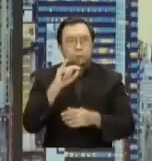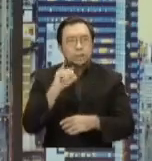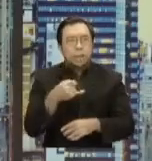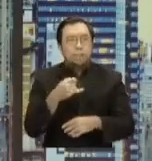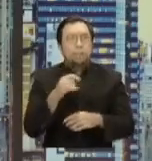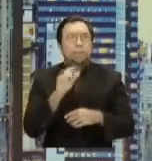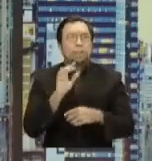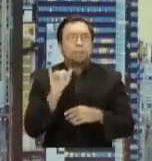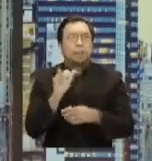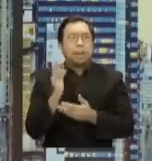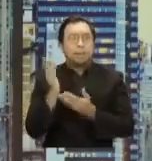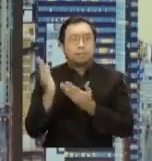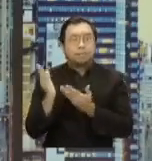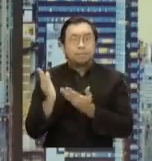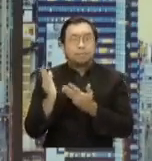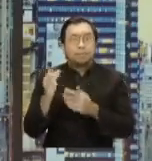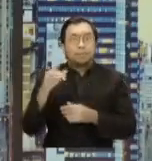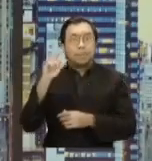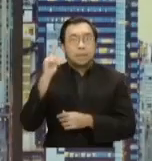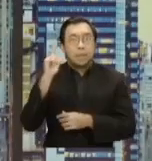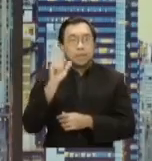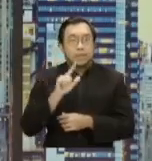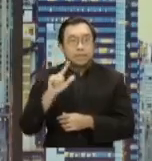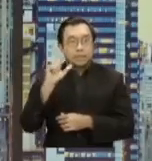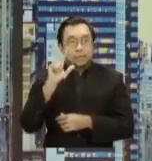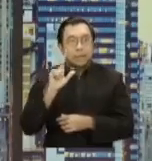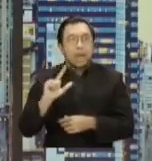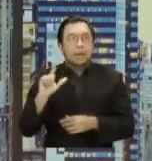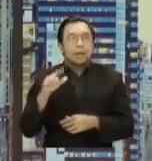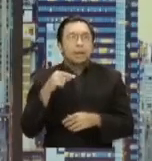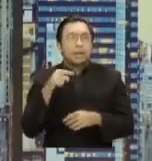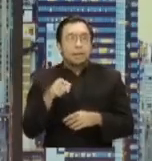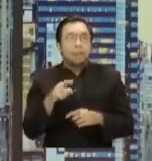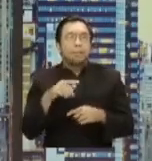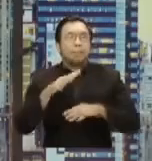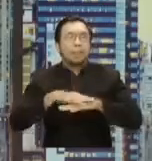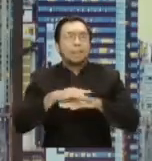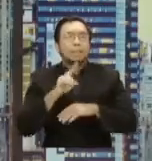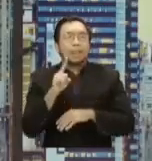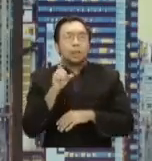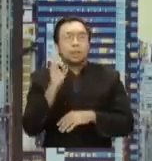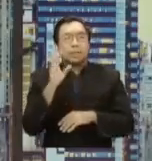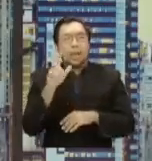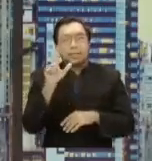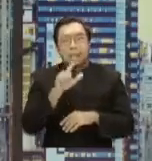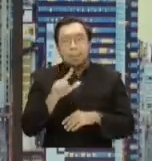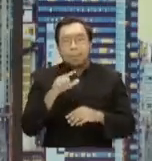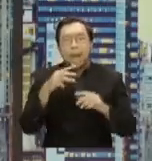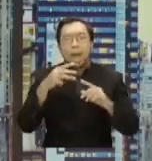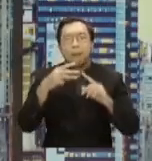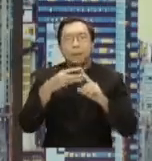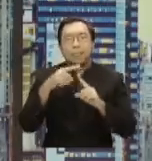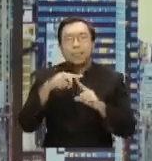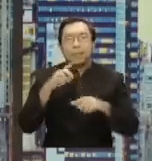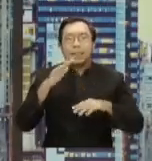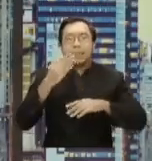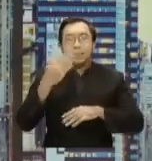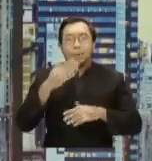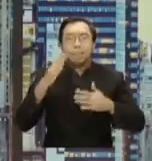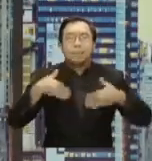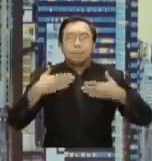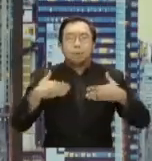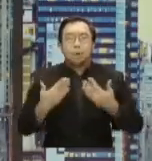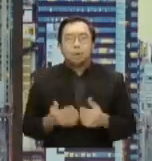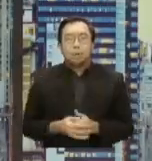selama satu jam ke depan bersama saya Adristia Sintia. Inilah berita satu siang selengkapnya di BTV, televisi paling menghibur.